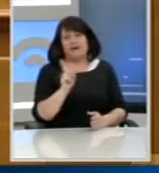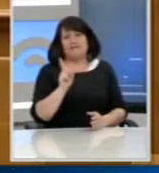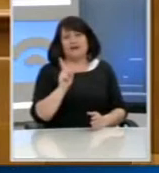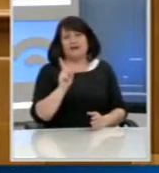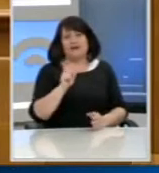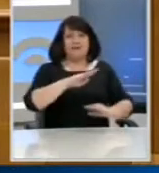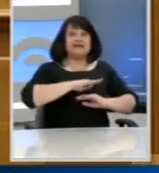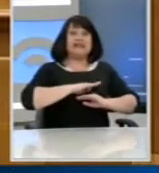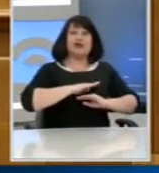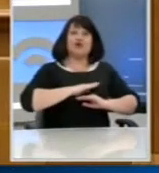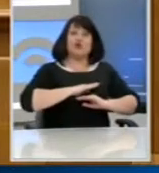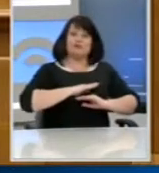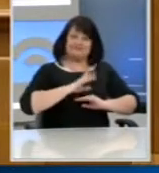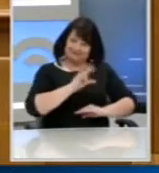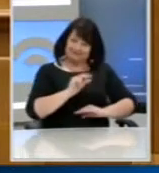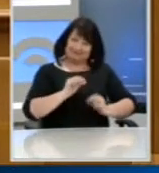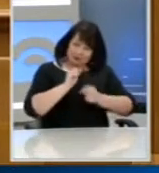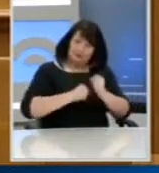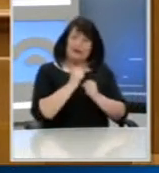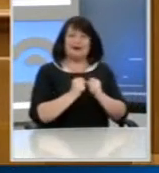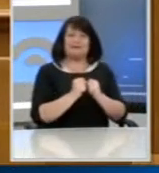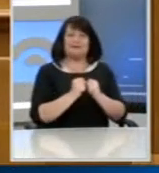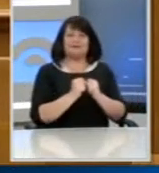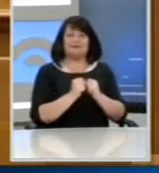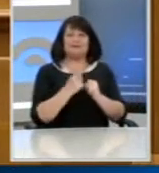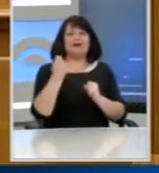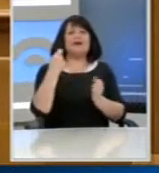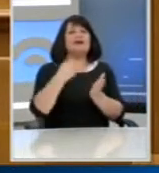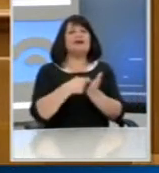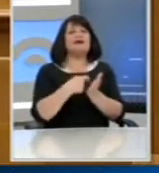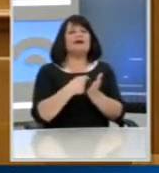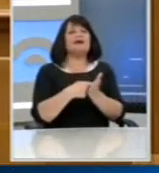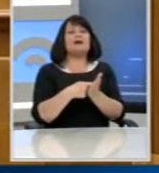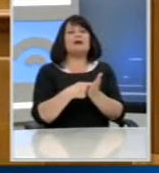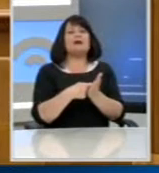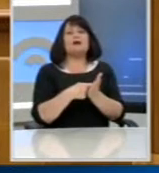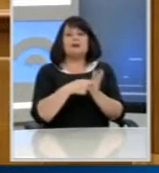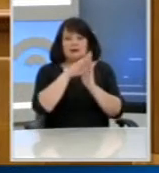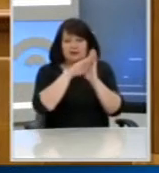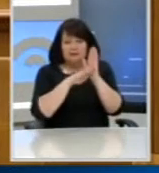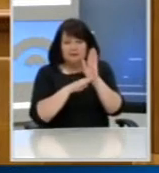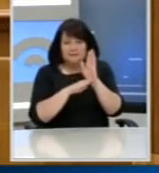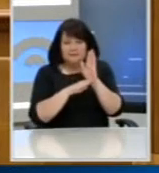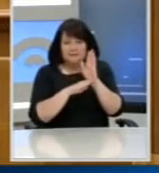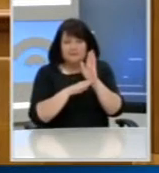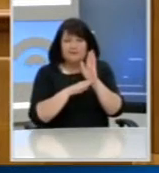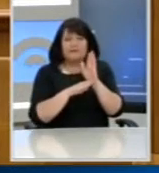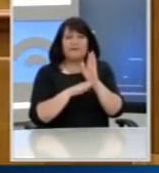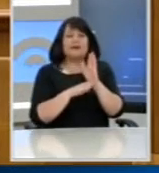σχέση με τον ενόπλο δυνάμεων. Στη διαμόρφωση λοιπόν του μισθολογίου αυτού, που είναι δημοσιονομικά